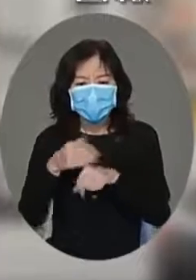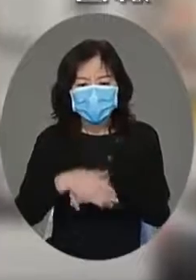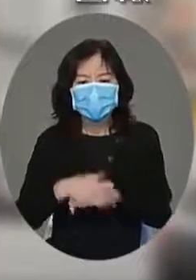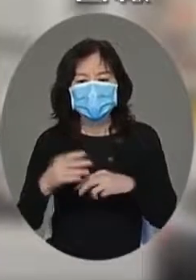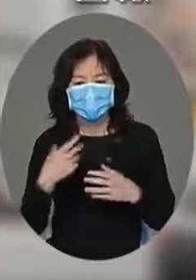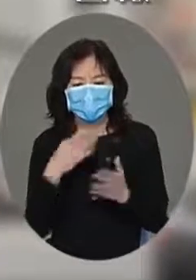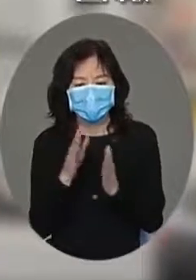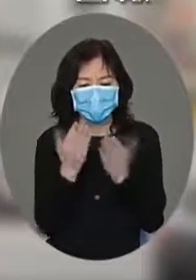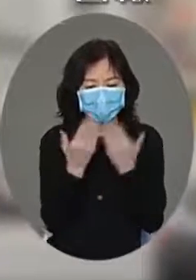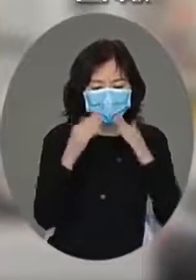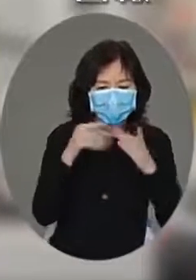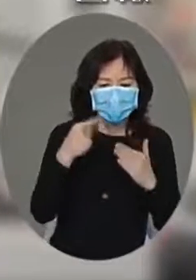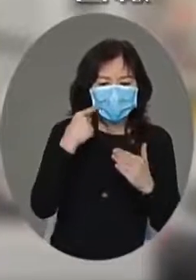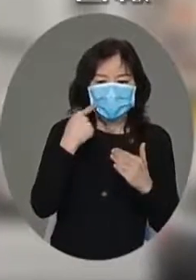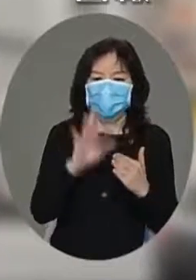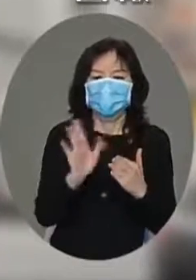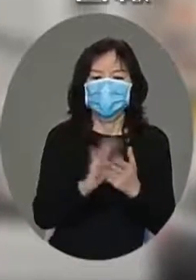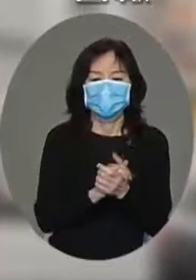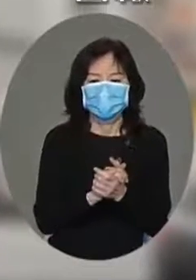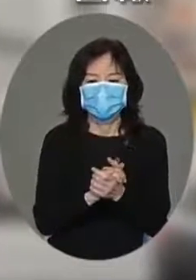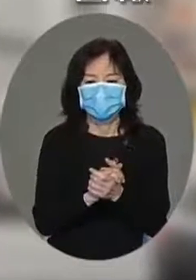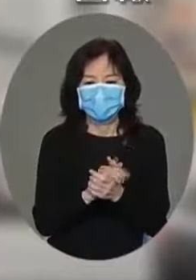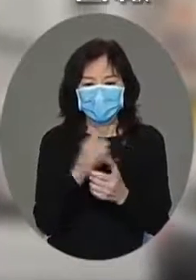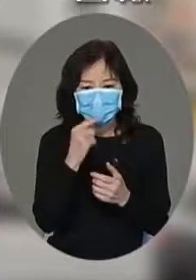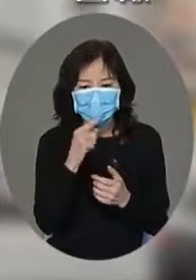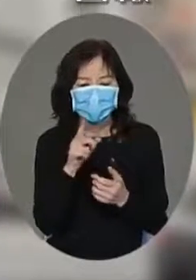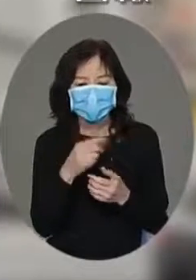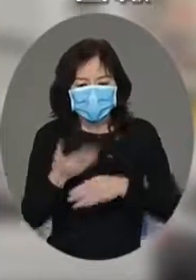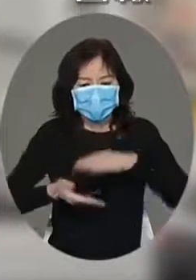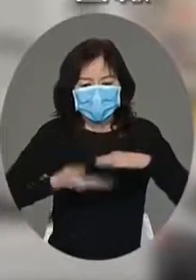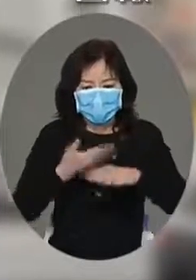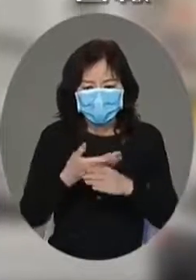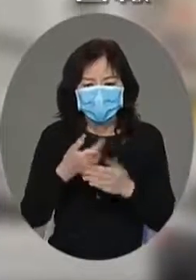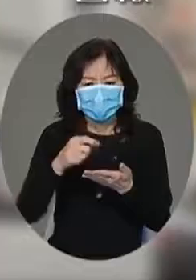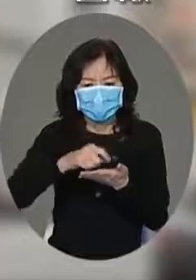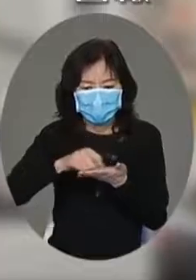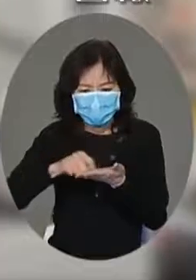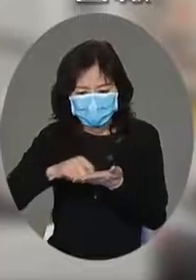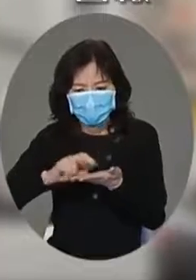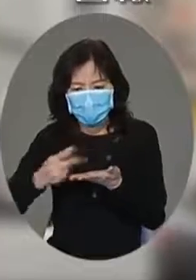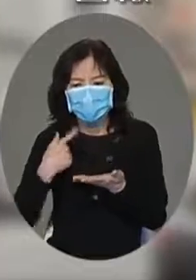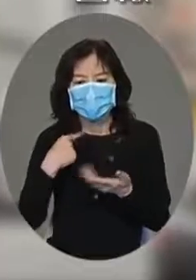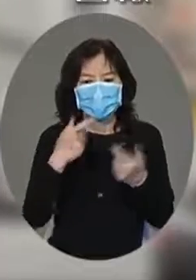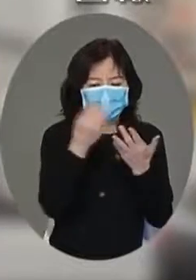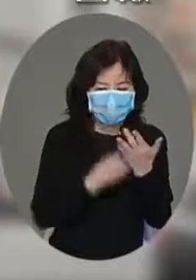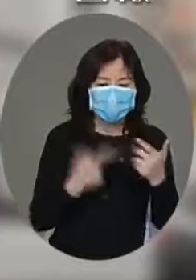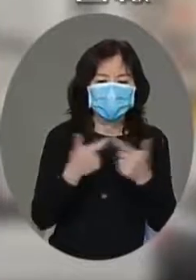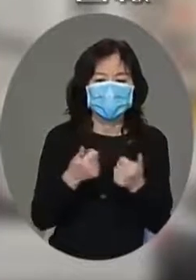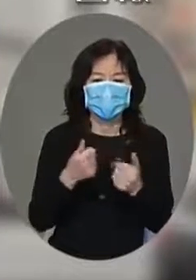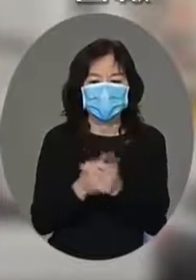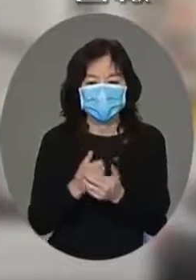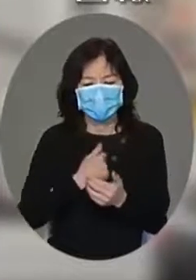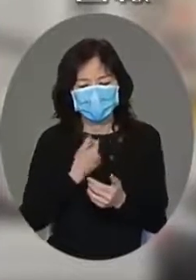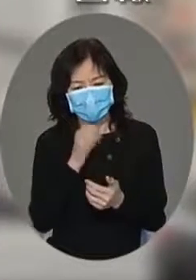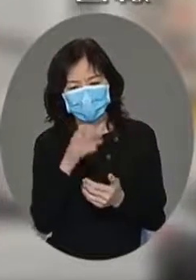內容要求不會太高，形容做法省卻重新編制的成本之餘，亦都符合當局規定。有老師就說，樣